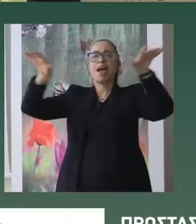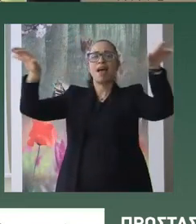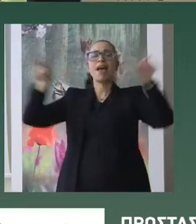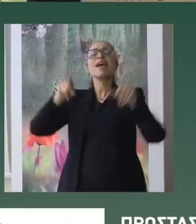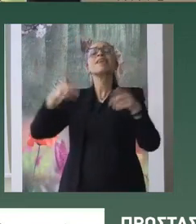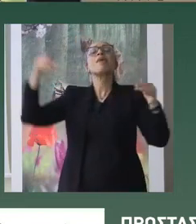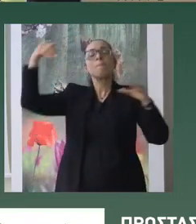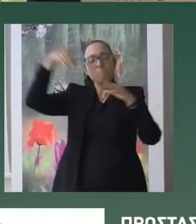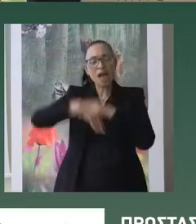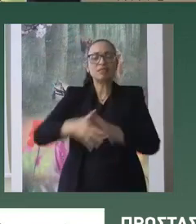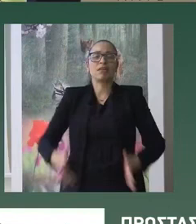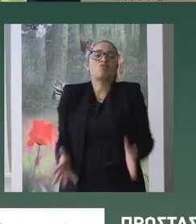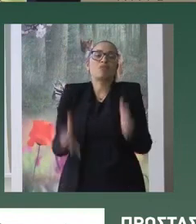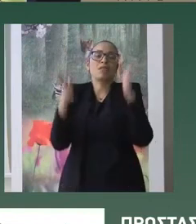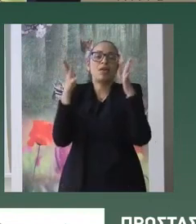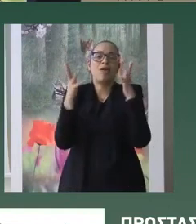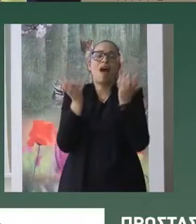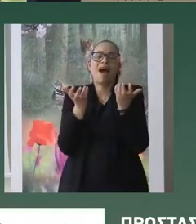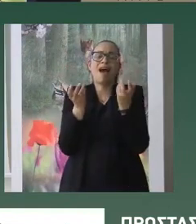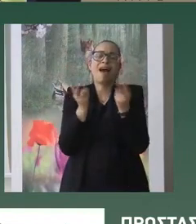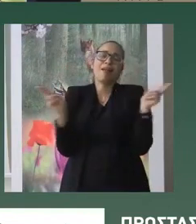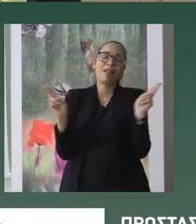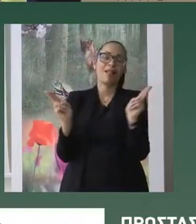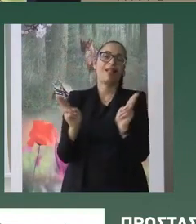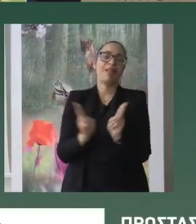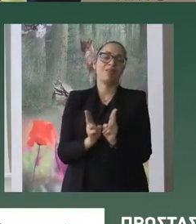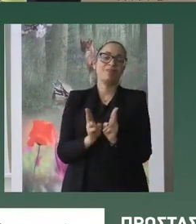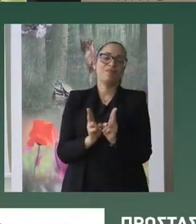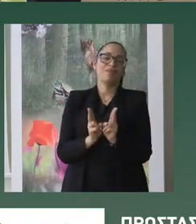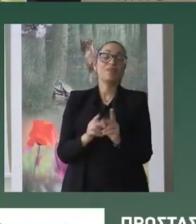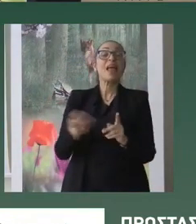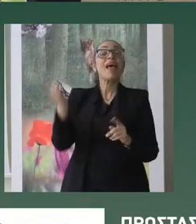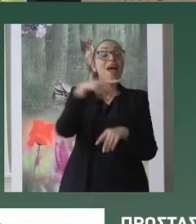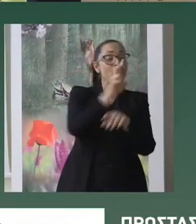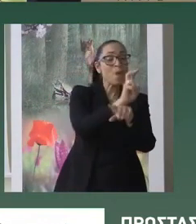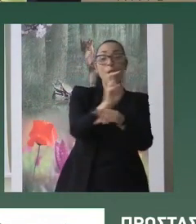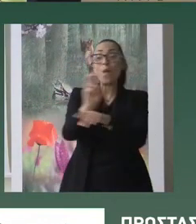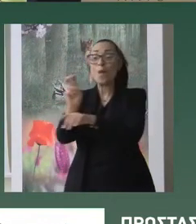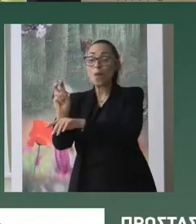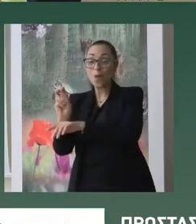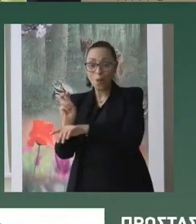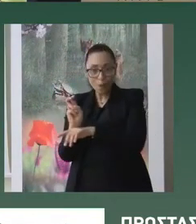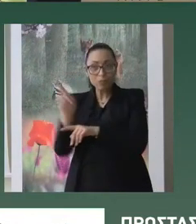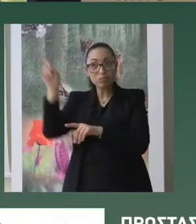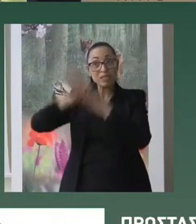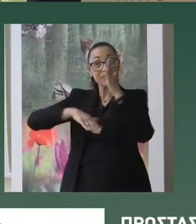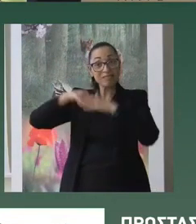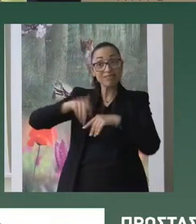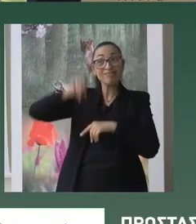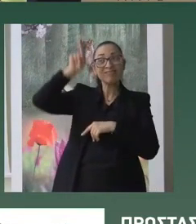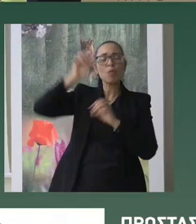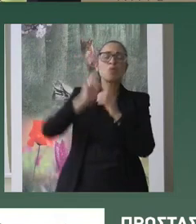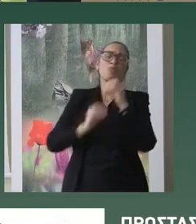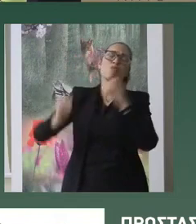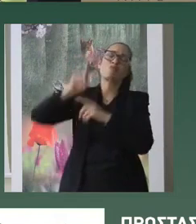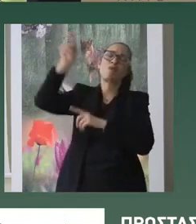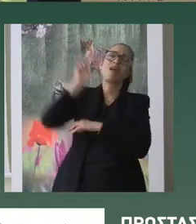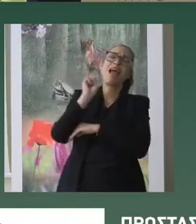θερμότητα μεταφέρεται εντός του κτηρίου. Και βεβαίως και τα υπόλοιπα που κτίζονται κατά κόρον στο εξωτερικό, τα πράσινα